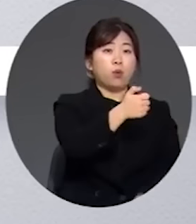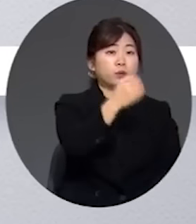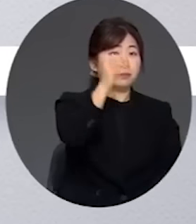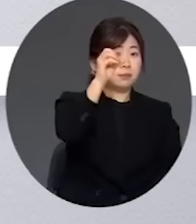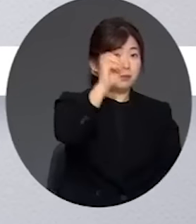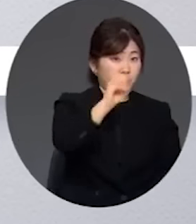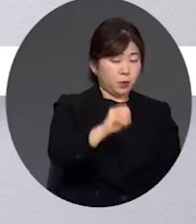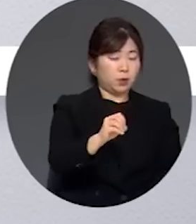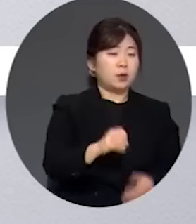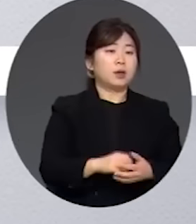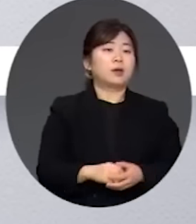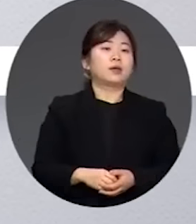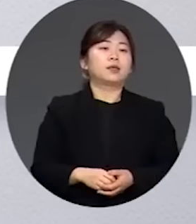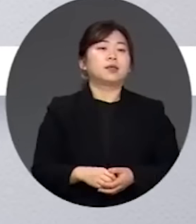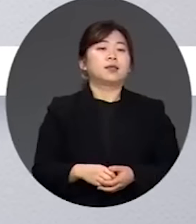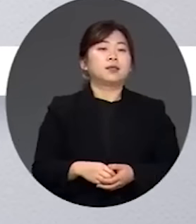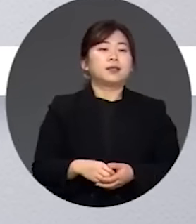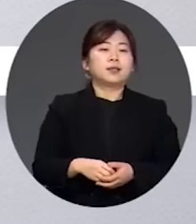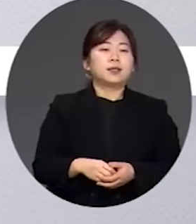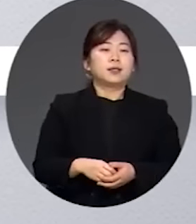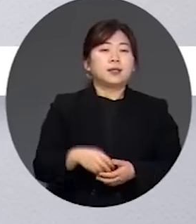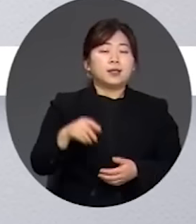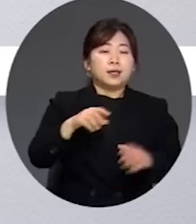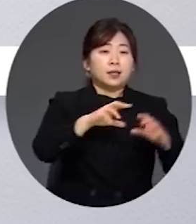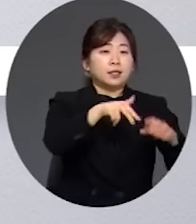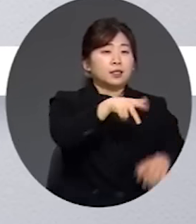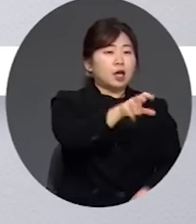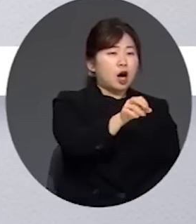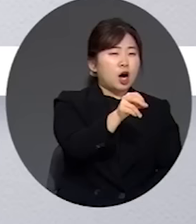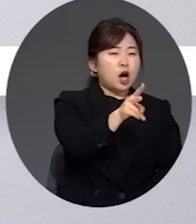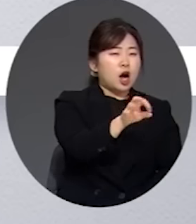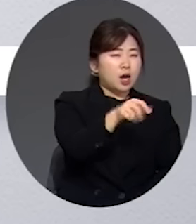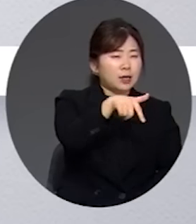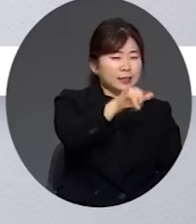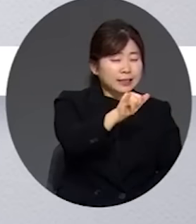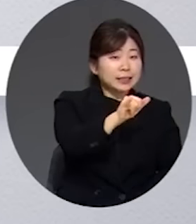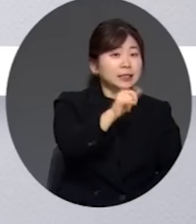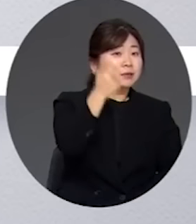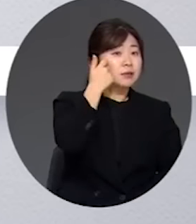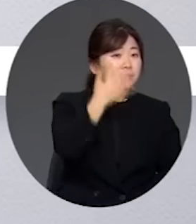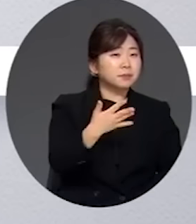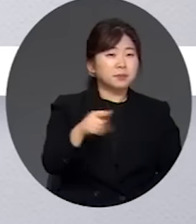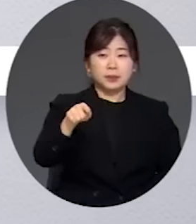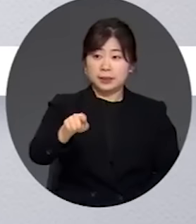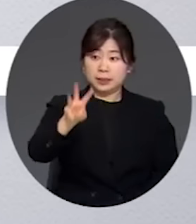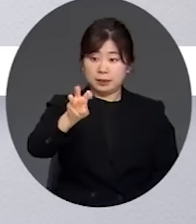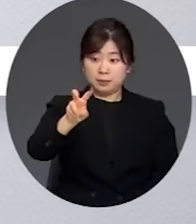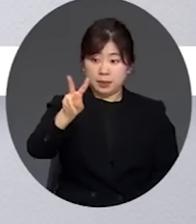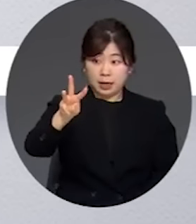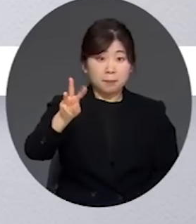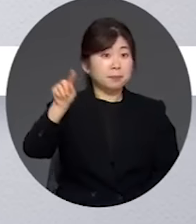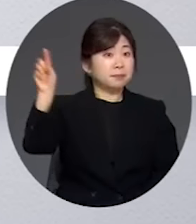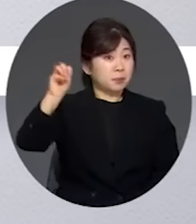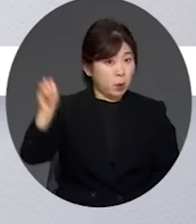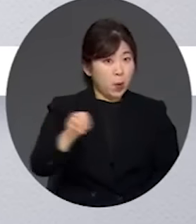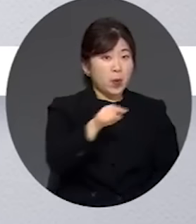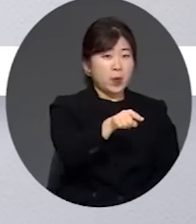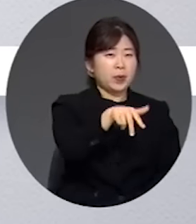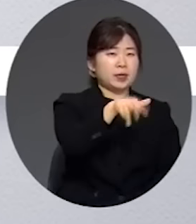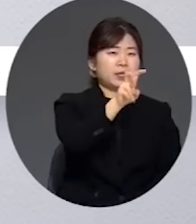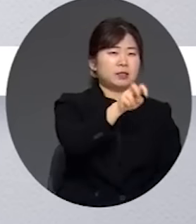50% 국민의 정전 국회의원 보좌관과의 가상 대결에선 이재영 33%